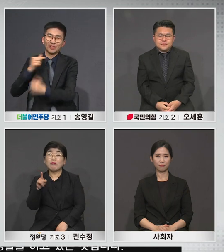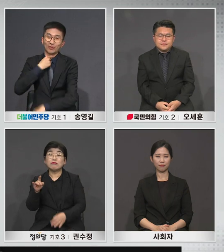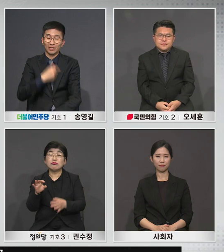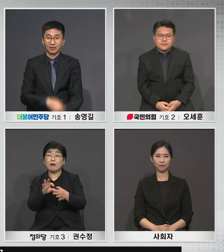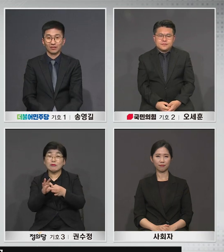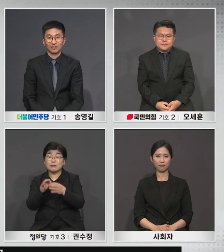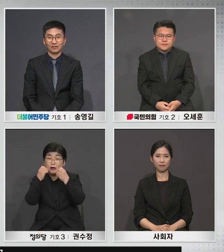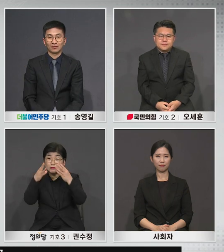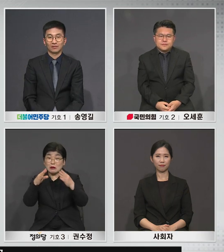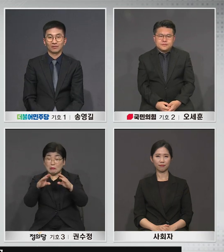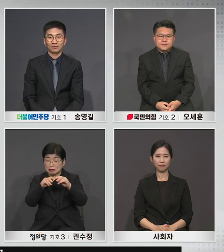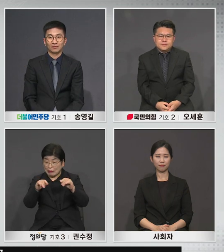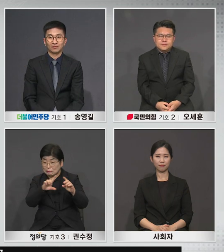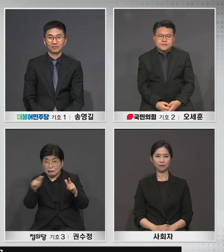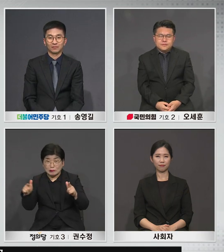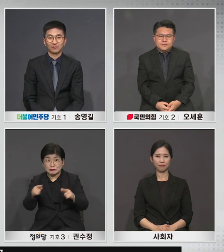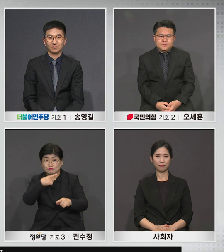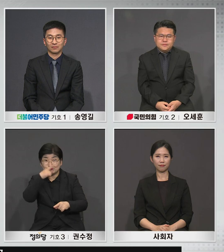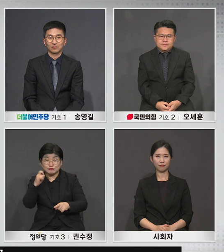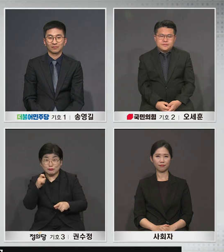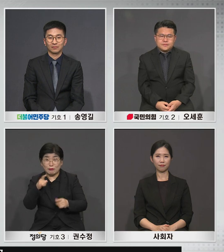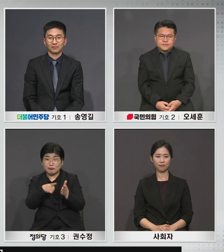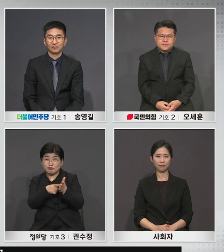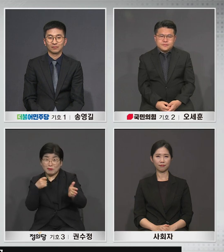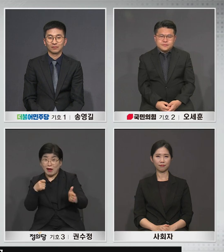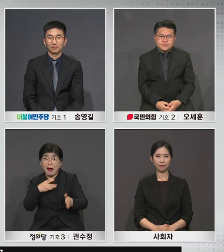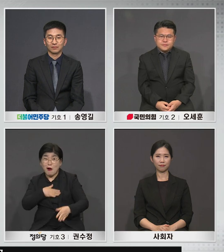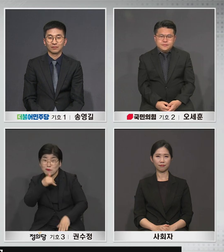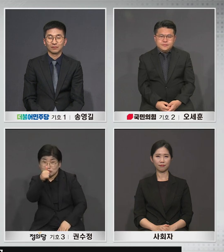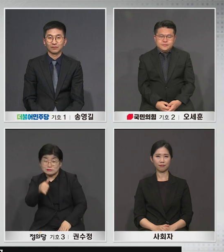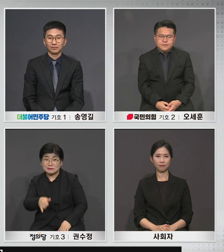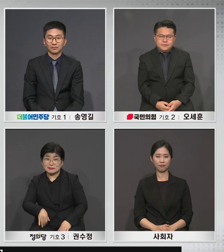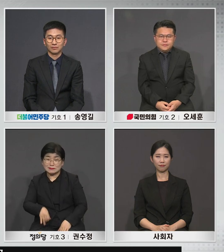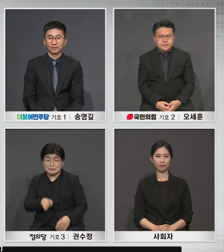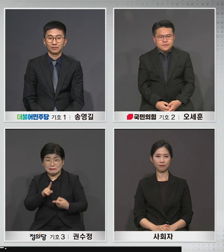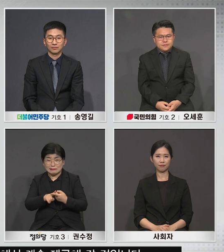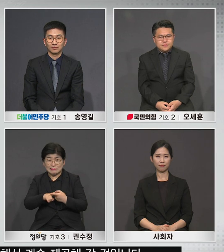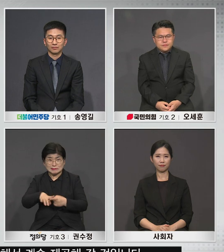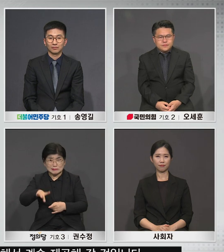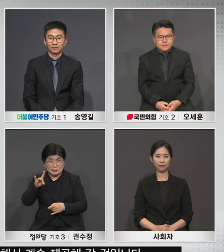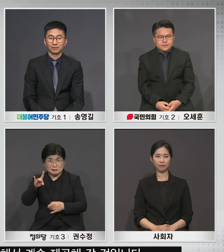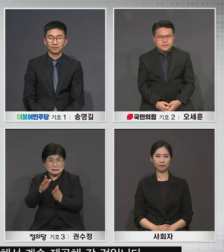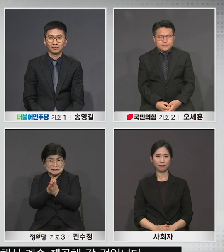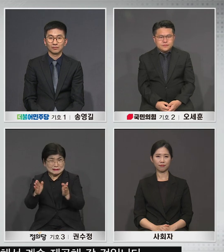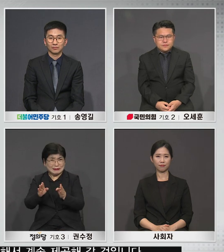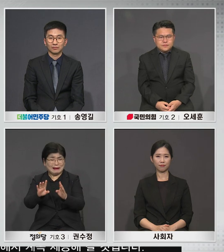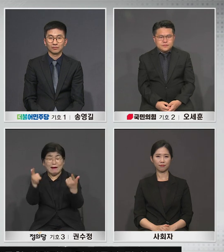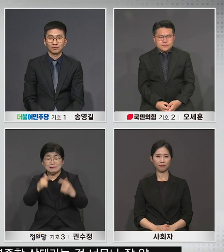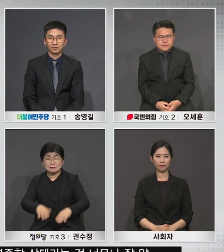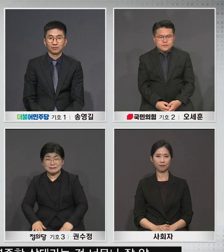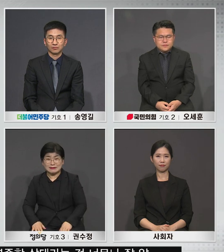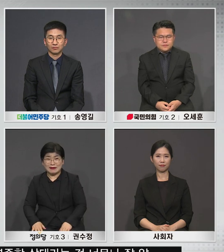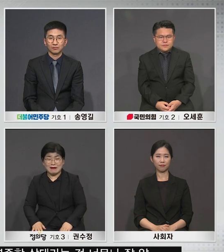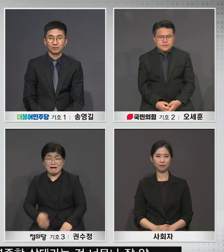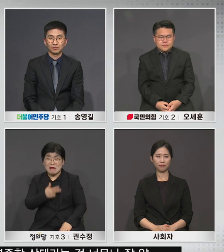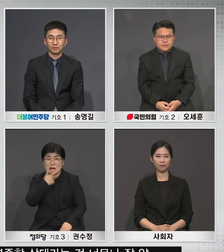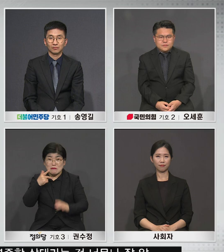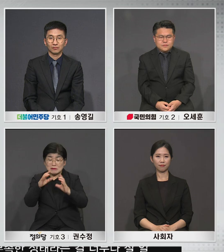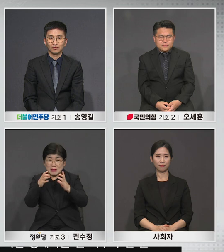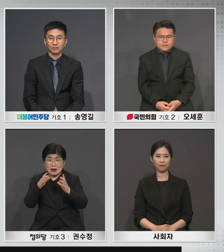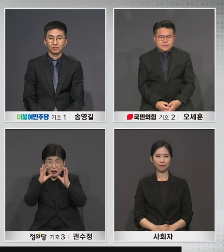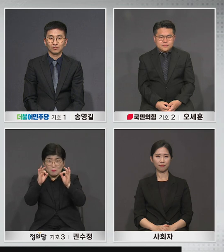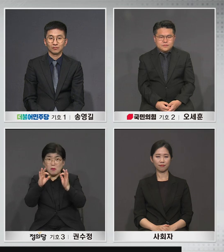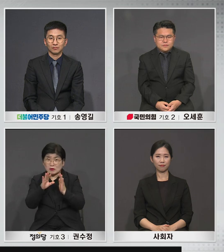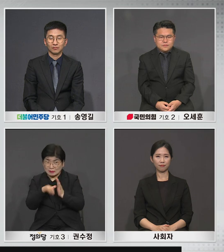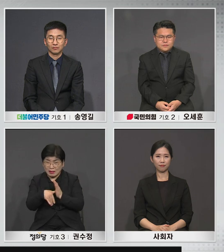자체가 부족한 상태라는 걸 너무나 잘 알고 있는 상태인데요. 이것을 지금 처음 시도하는 것도 아닙니다. 사실 영국 같은 데서 라이트바이라고